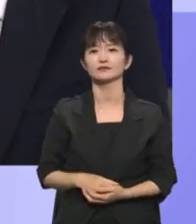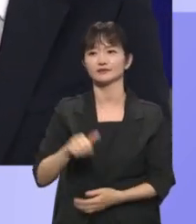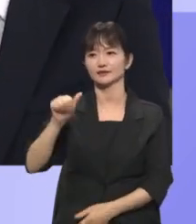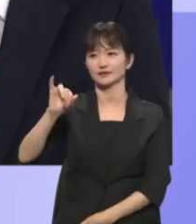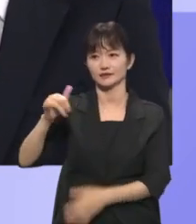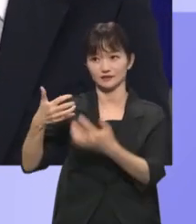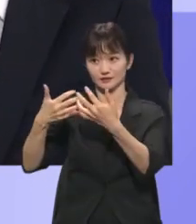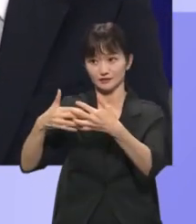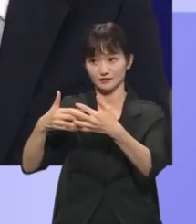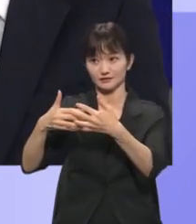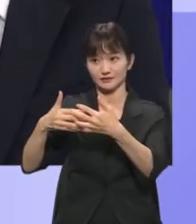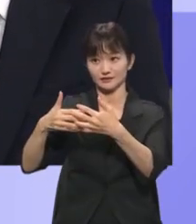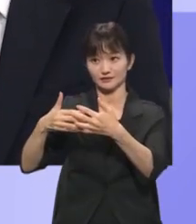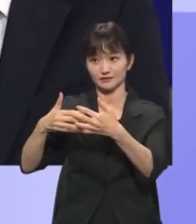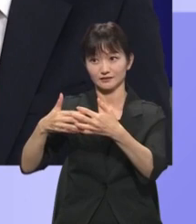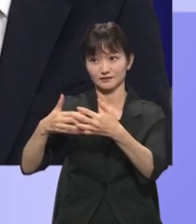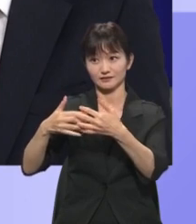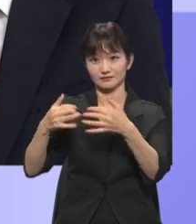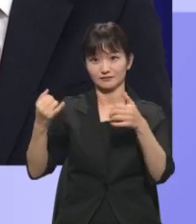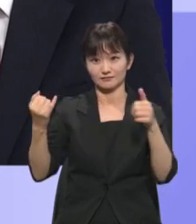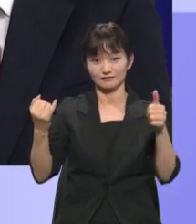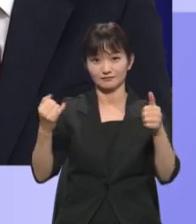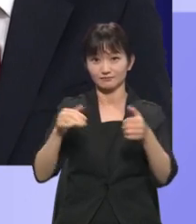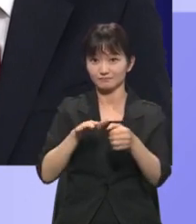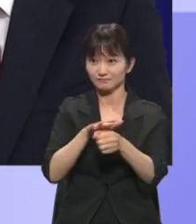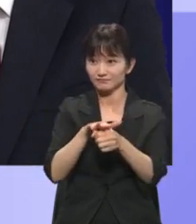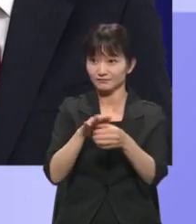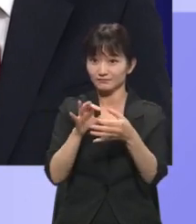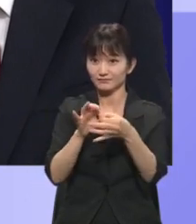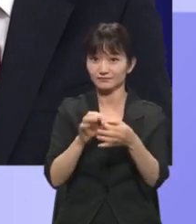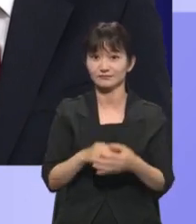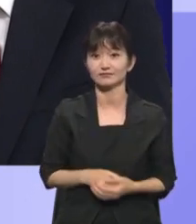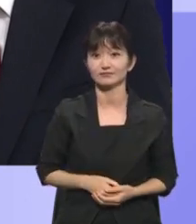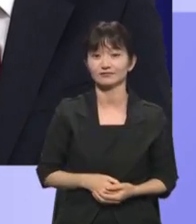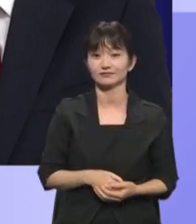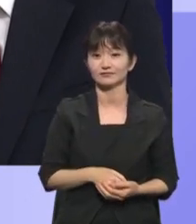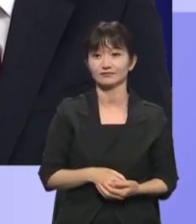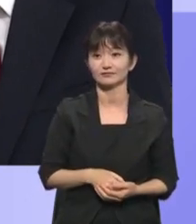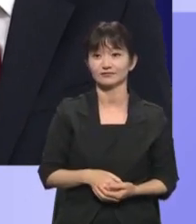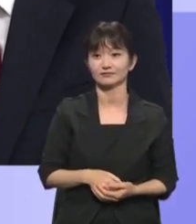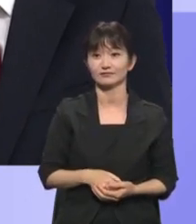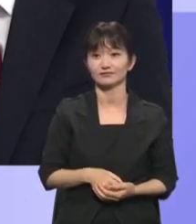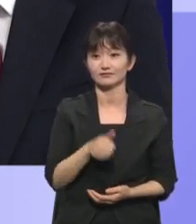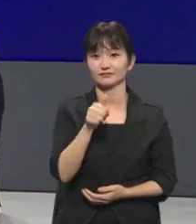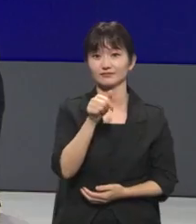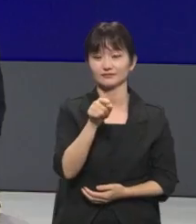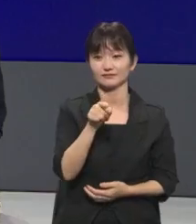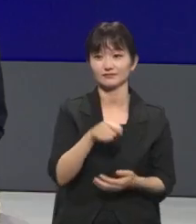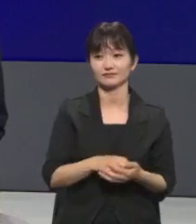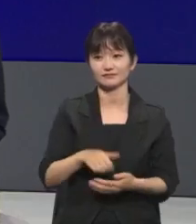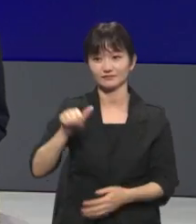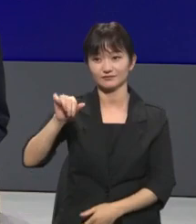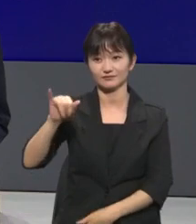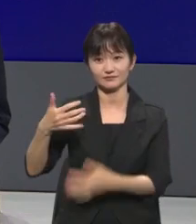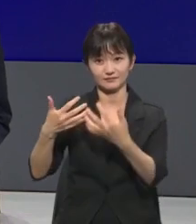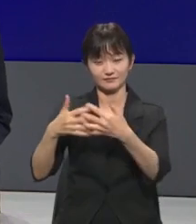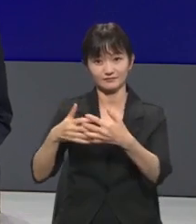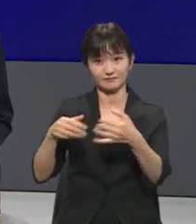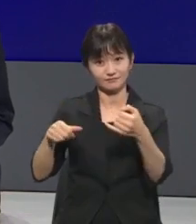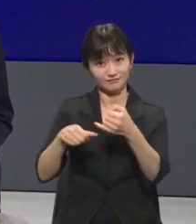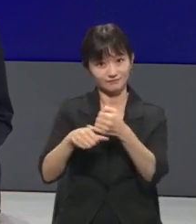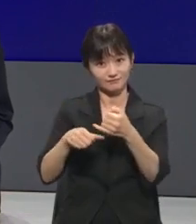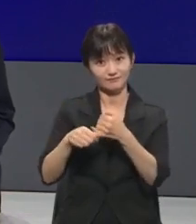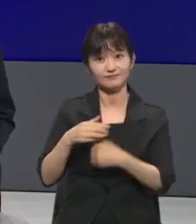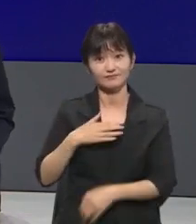영화잖아요. 네, 맞습니다. 네. 그 허는 인공지능이랑 같이 이제 연애를 맞아요. 하는 그런 네. 영화로 네. 이제 알려져 있고.